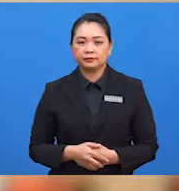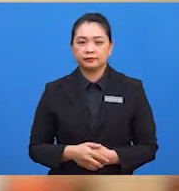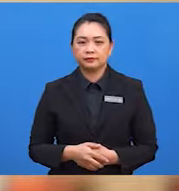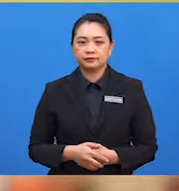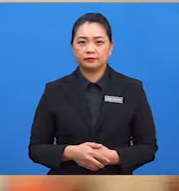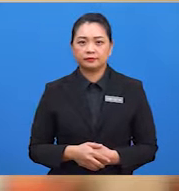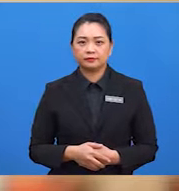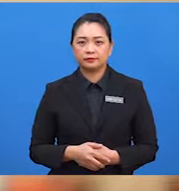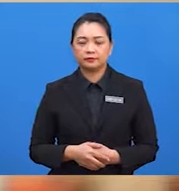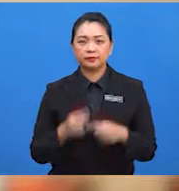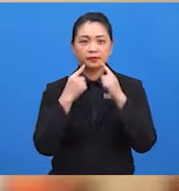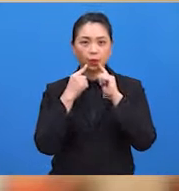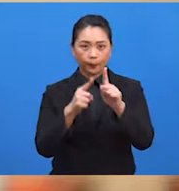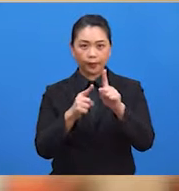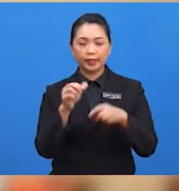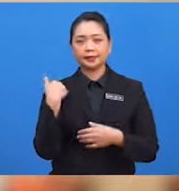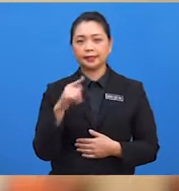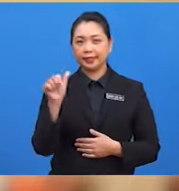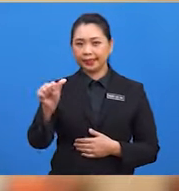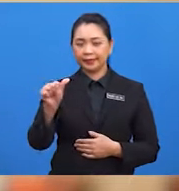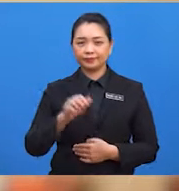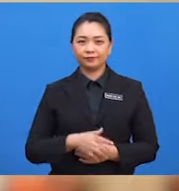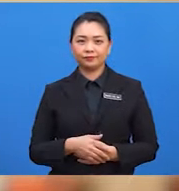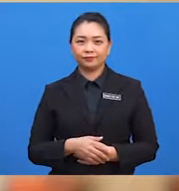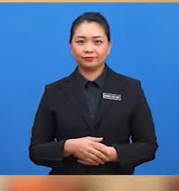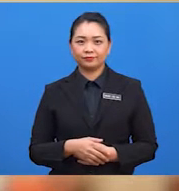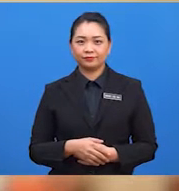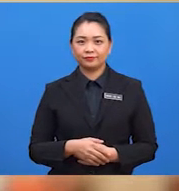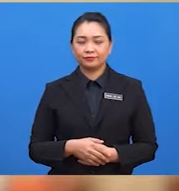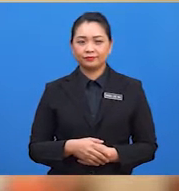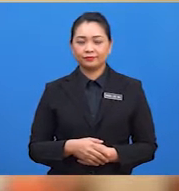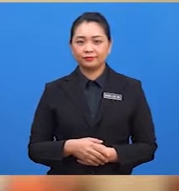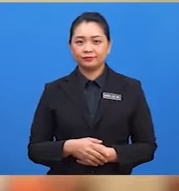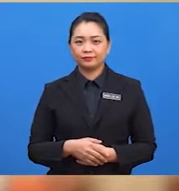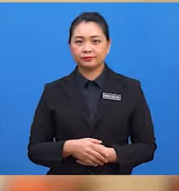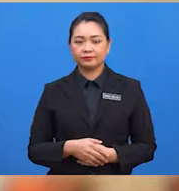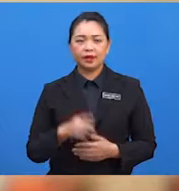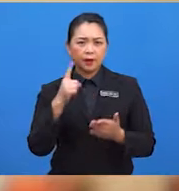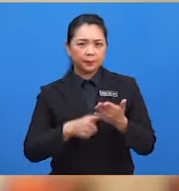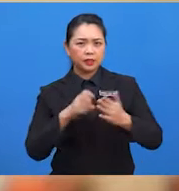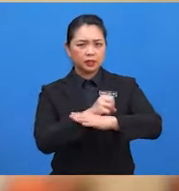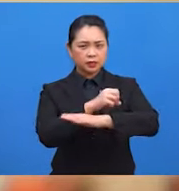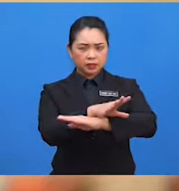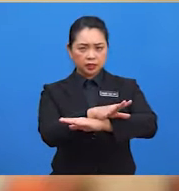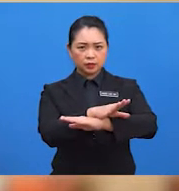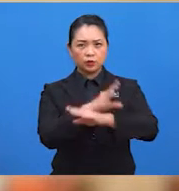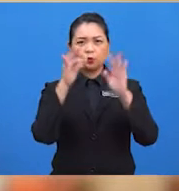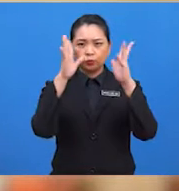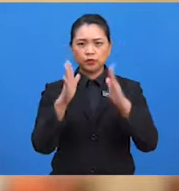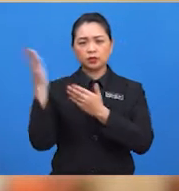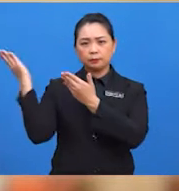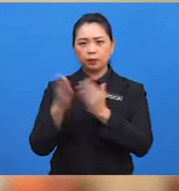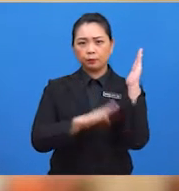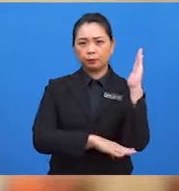soalan ini ialah A. Soalan 2. apakah kesan musim hujan yang